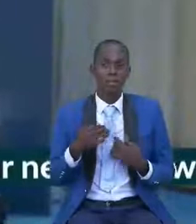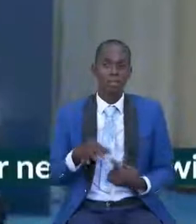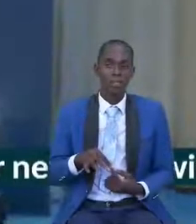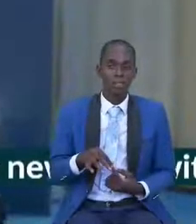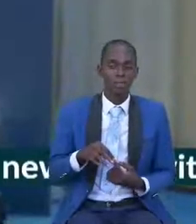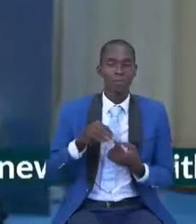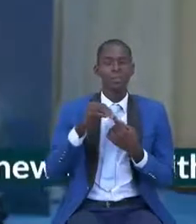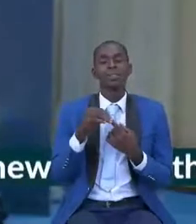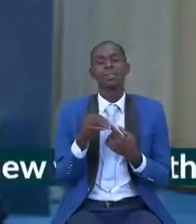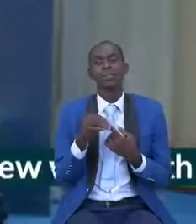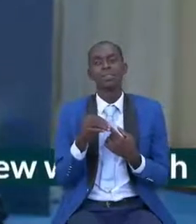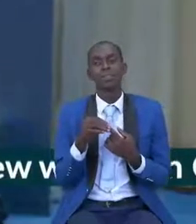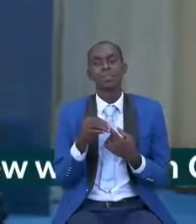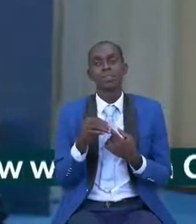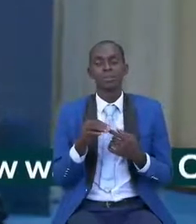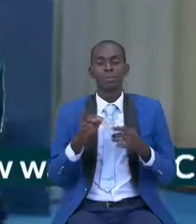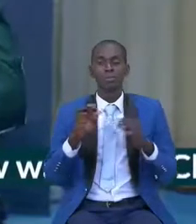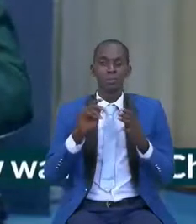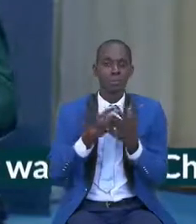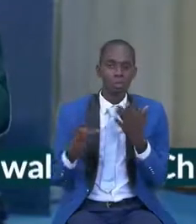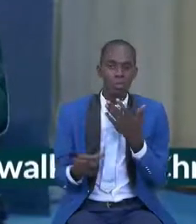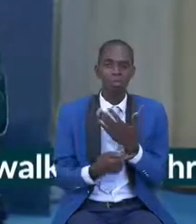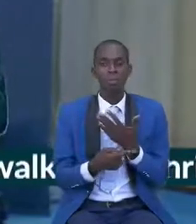à grandir.